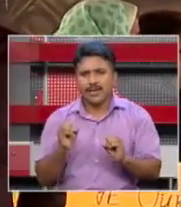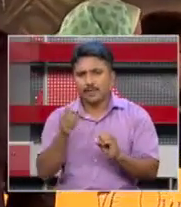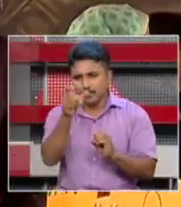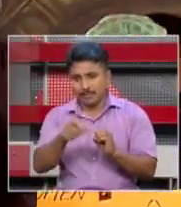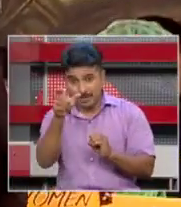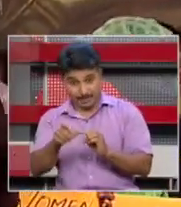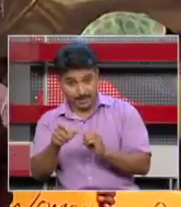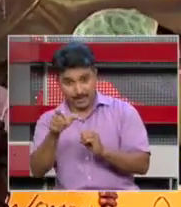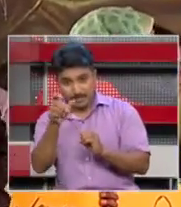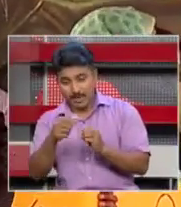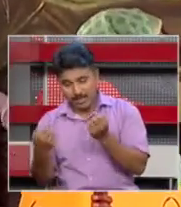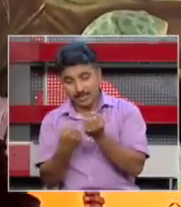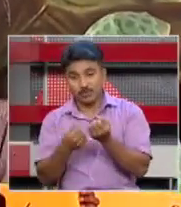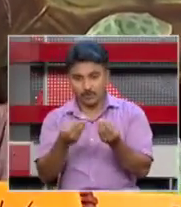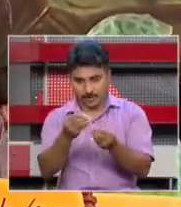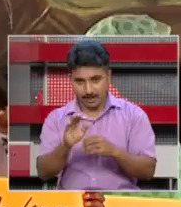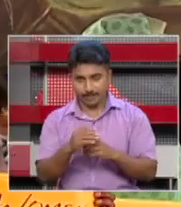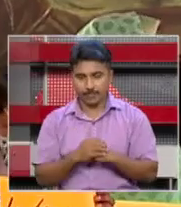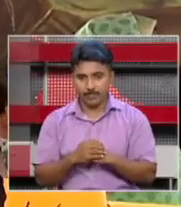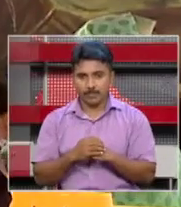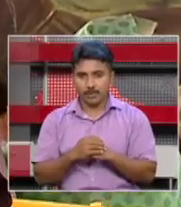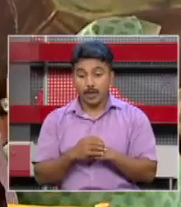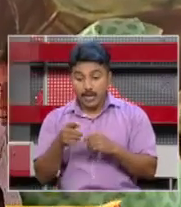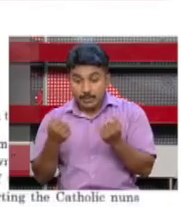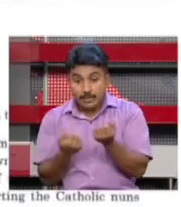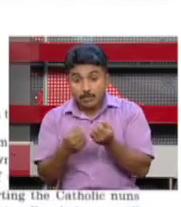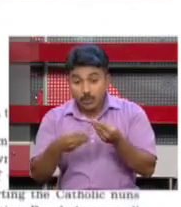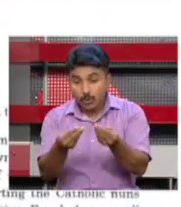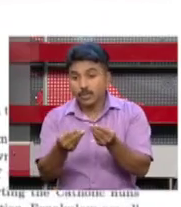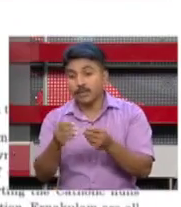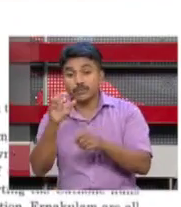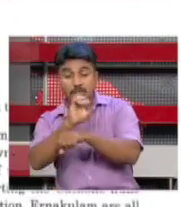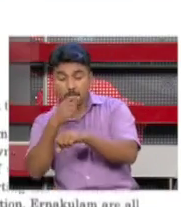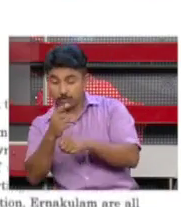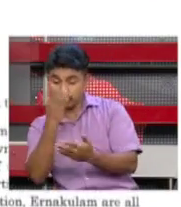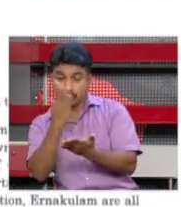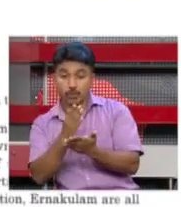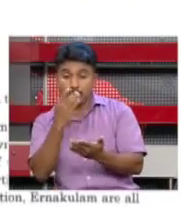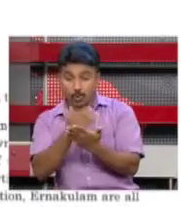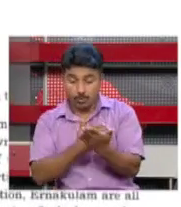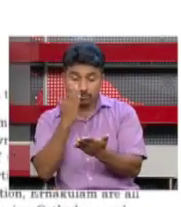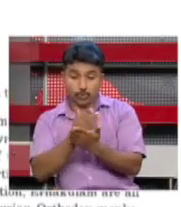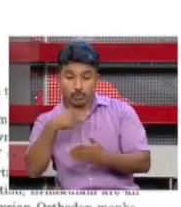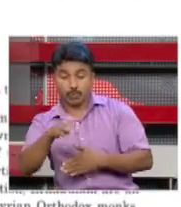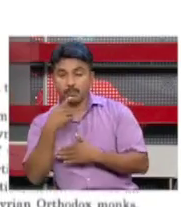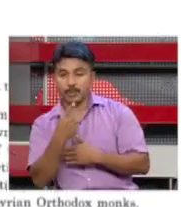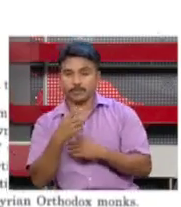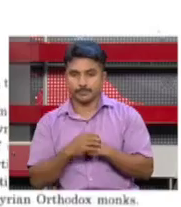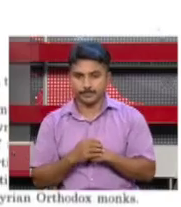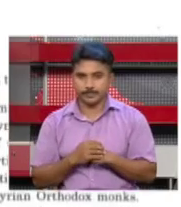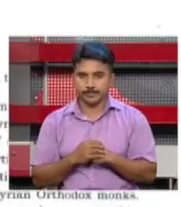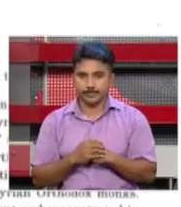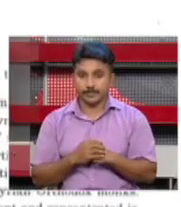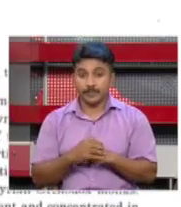കന്യാസ്ത്രീകളുടെ സമരത്തിന് ഐക്യദാർഢ്യവുമായി എത്തിയത്. പിന്നാലെ സഭാവിലക്കും വന്നു. നടപടി വിശ്വാസികളുടെ പരാതിയെ തുടർന്നെന്നാണ് യാക്കോബായ